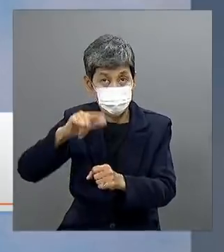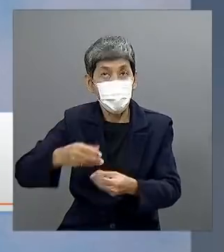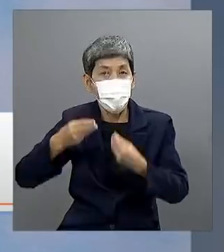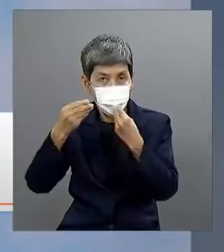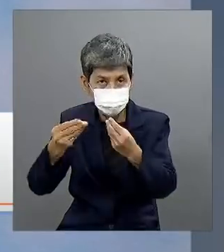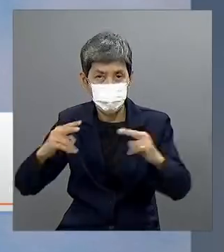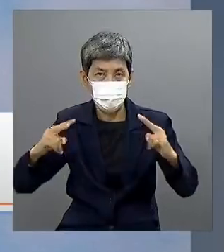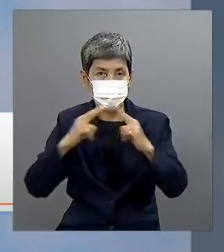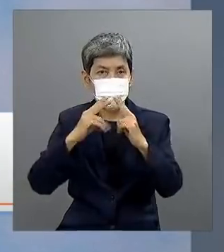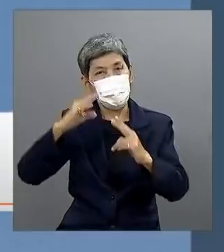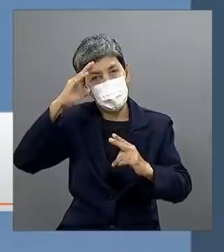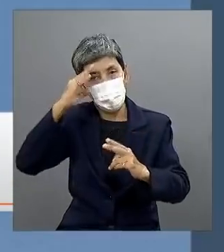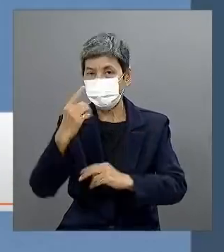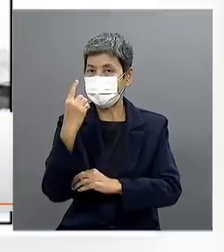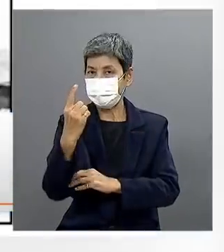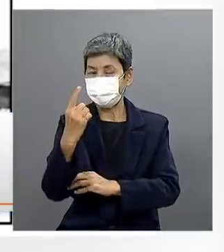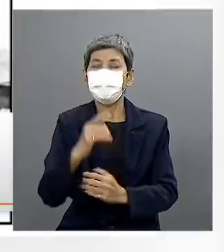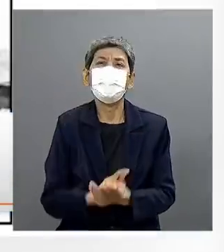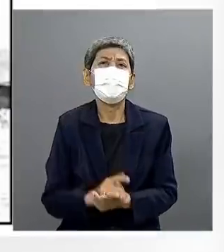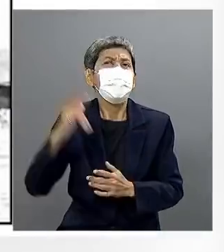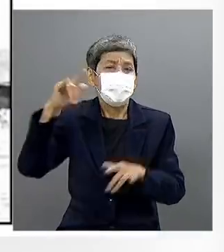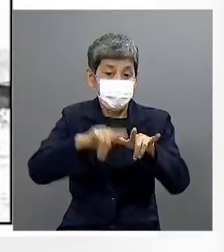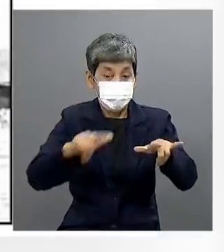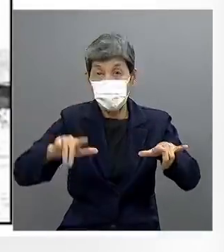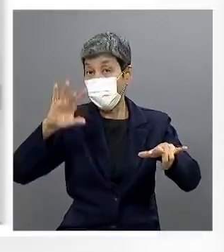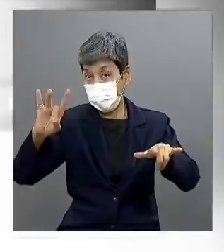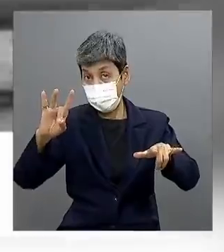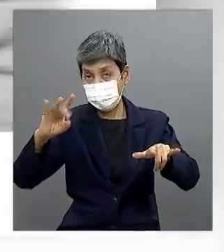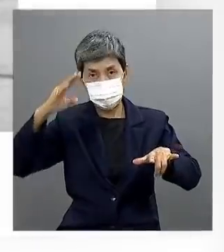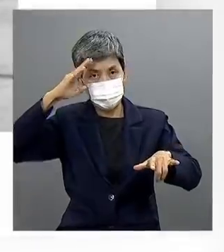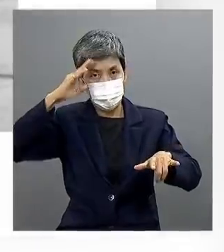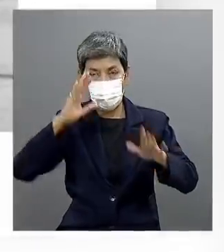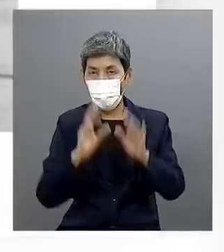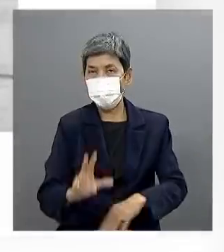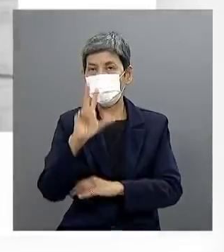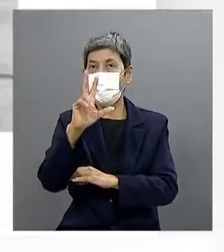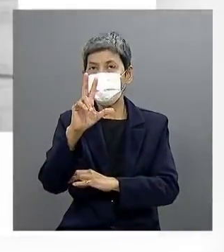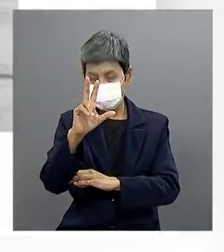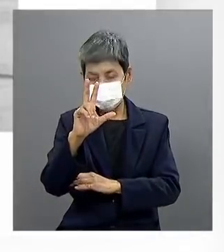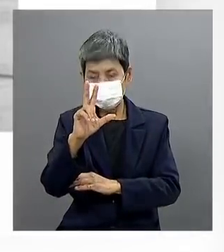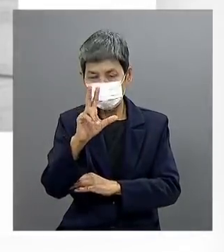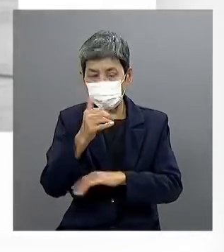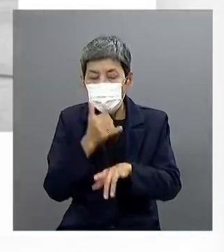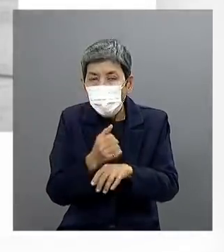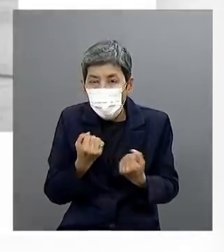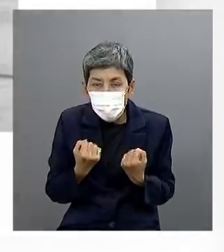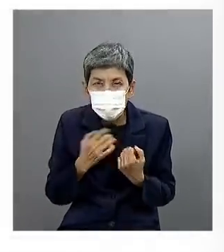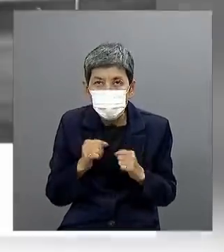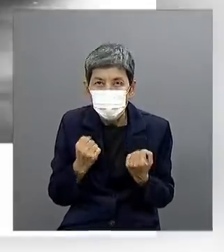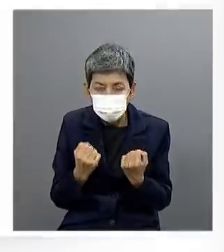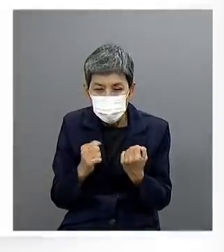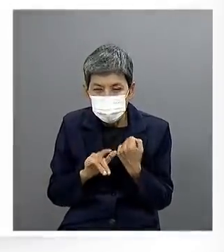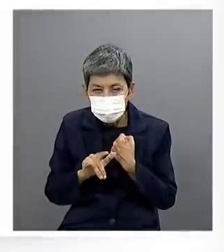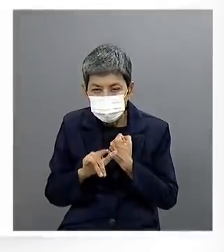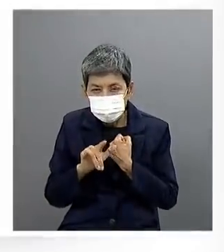มอีก1ลำครับโดยเครื่องบินทั้ง8ลำนี้มีนายทหารแค่3นายเท่านั้นที่ได้เป็นผู้ทดลองบินณประเทศฝรั่งเศ